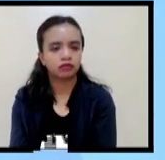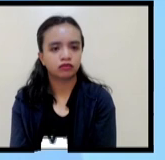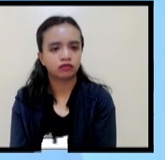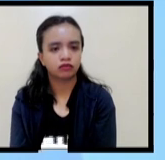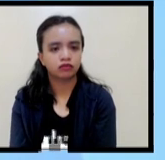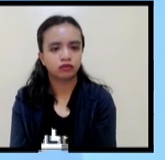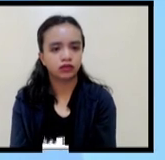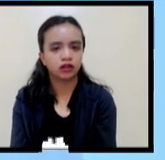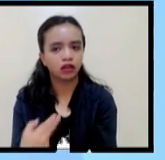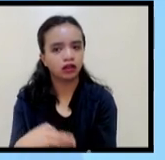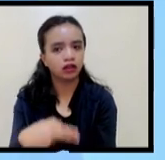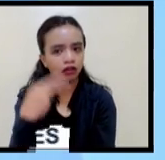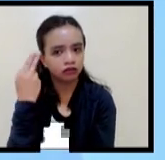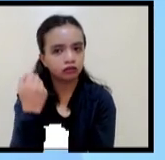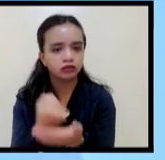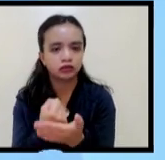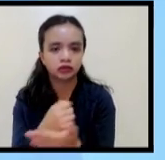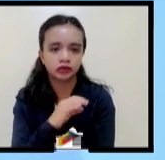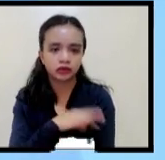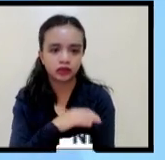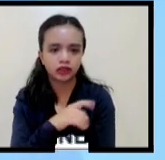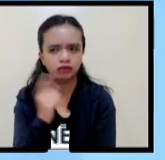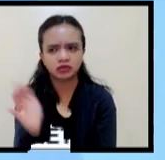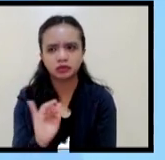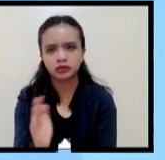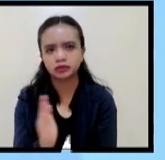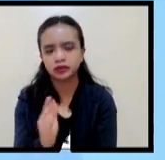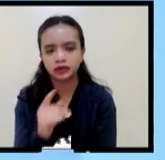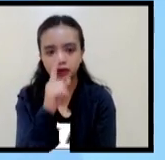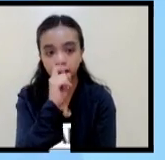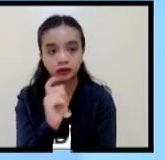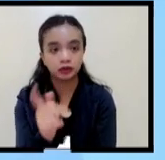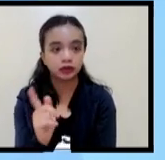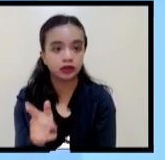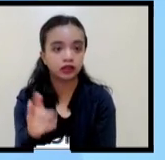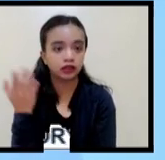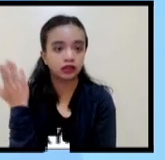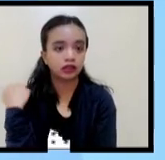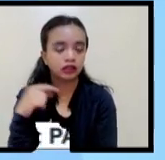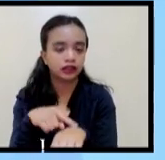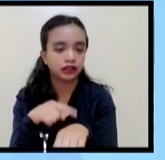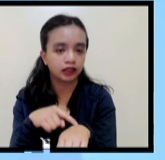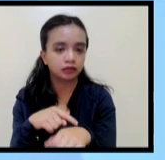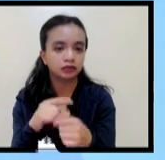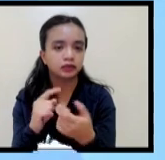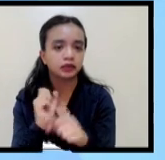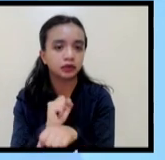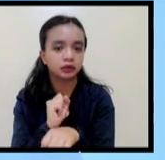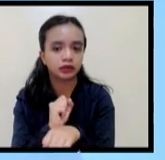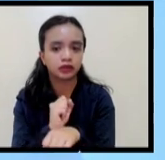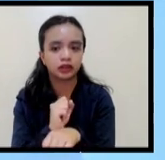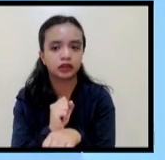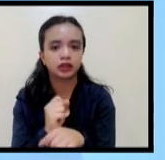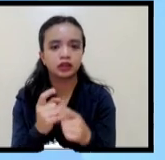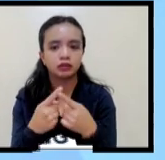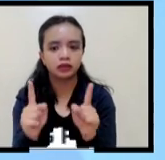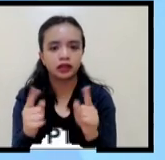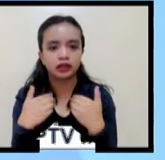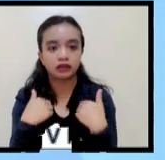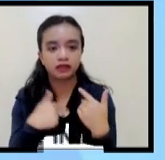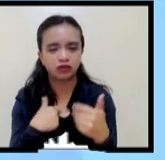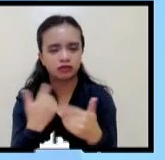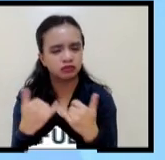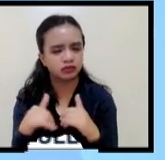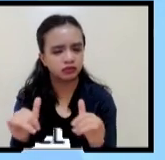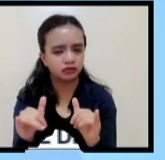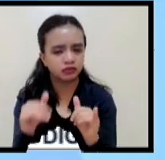ang laki naman nung ina-earn niya. Parang he was 20 years old dati yung boyfriend niya that time. And sabi ko, parang may trust issues pa nga ako